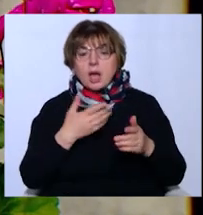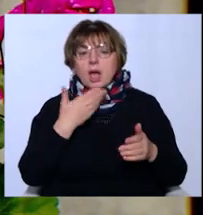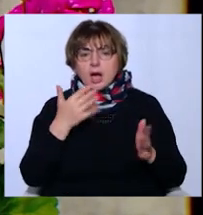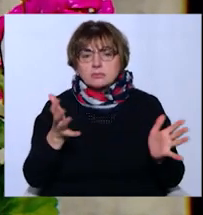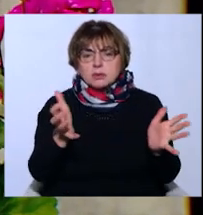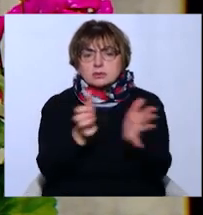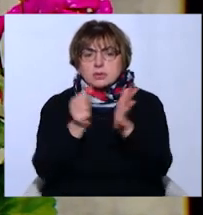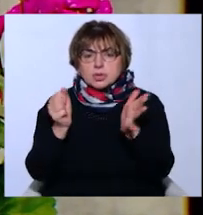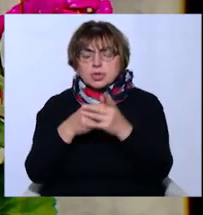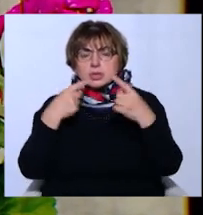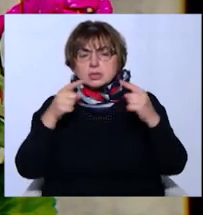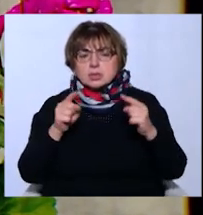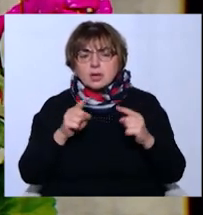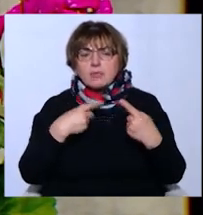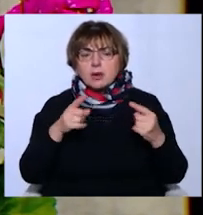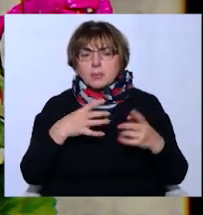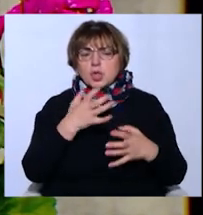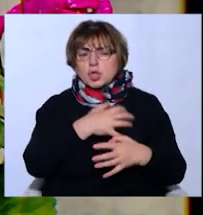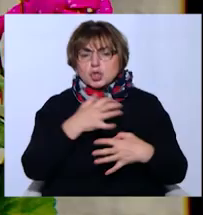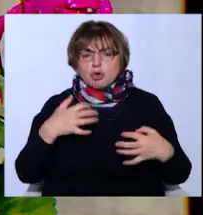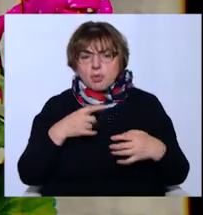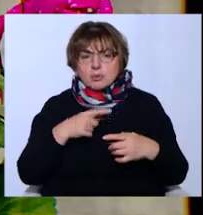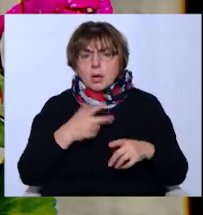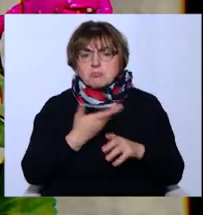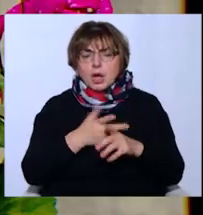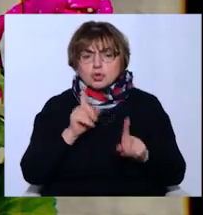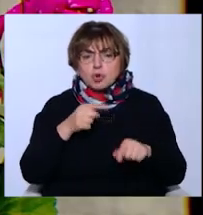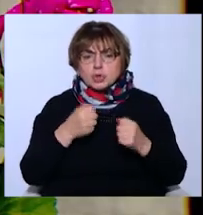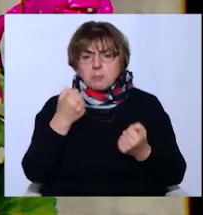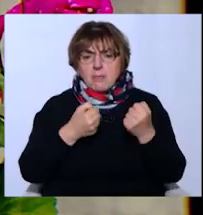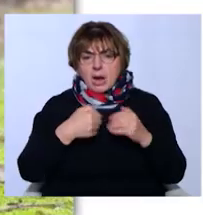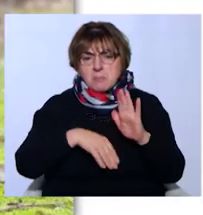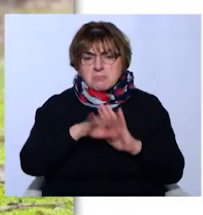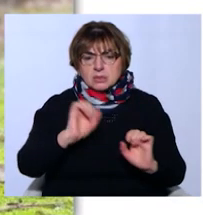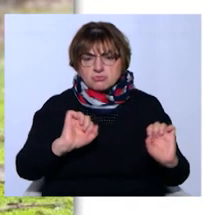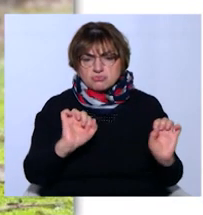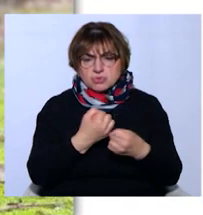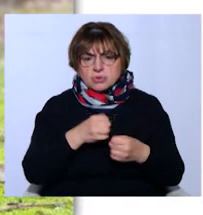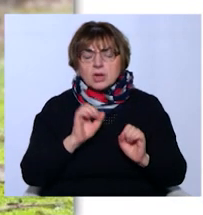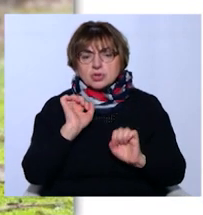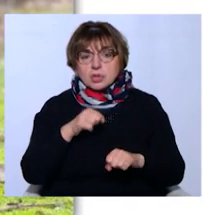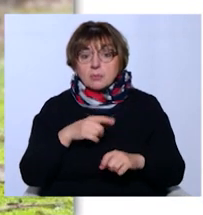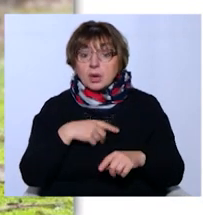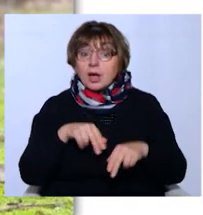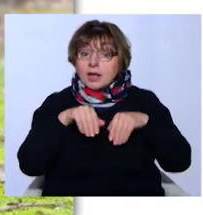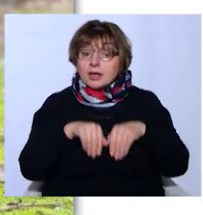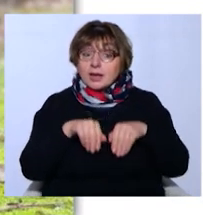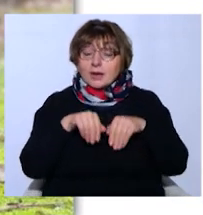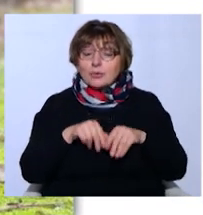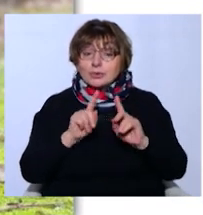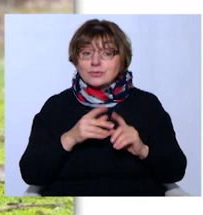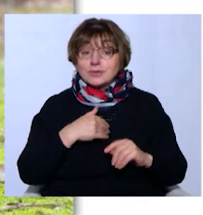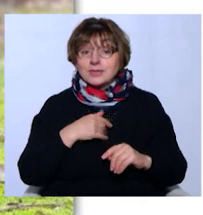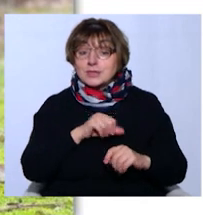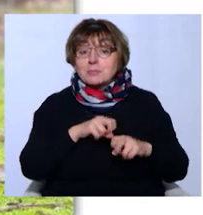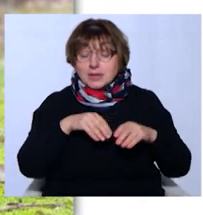იჭერს მსხვერპლს, ზოგჯერ ის სწრაფი ავტომობილის სიჩქარესაც კი ავითარებს. რაც შეეხება კენგურუს, კენგურუ